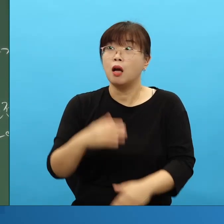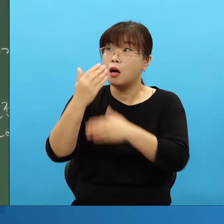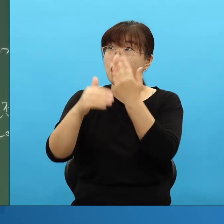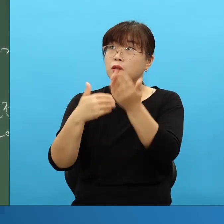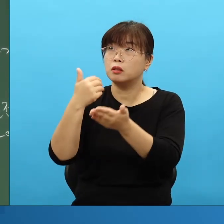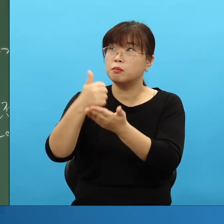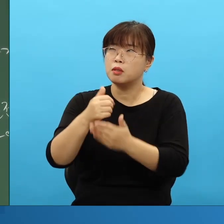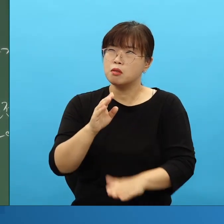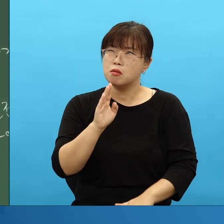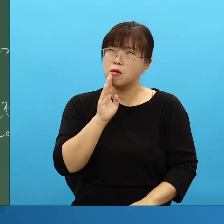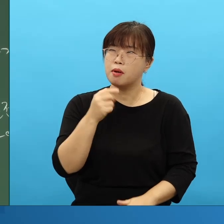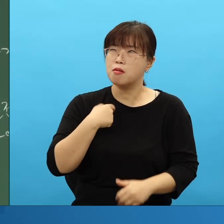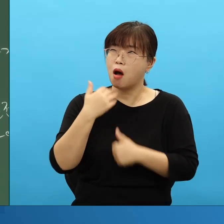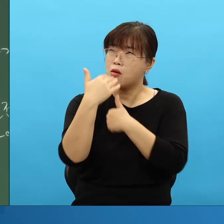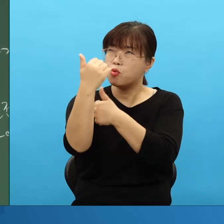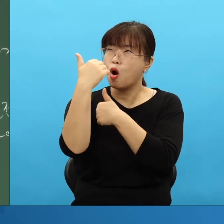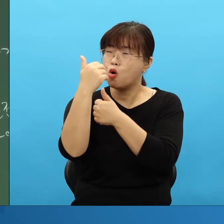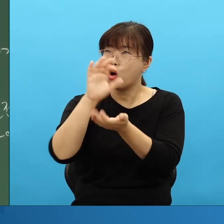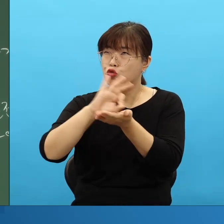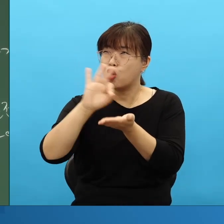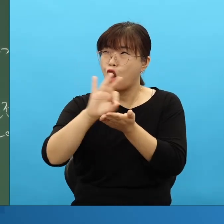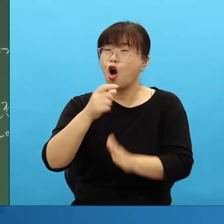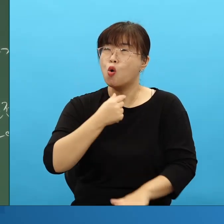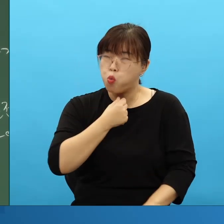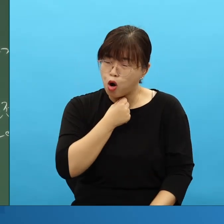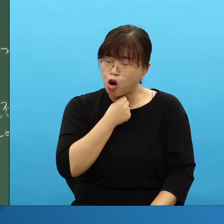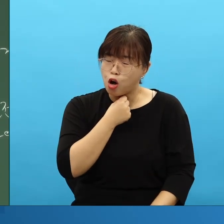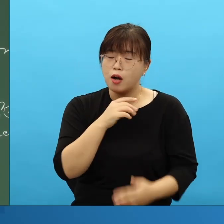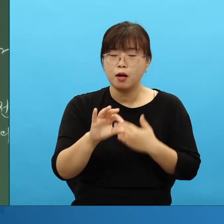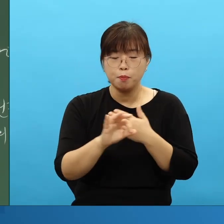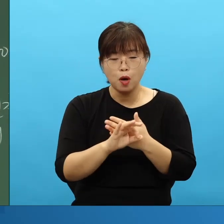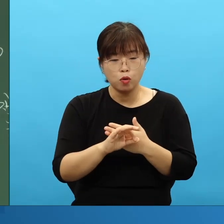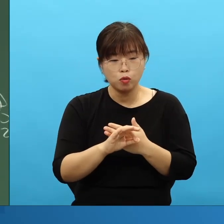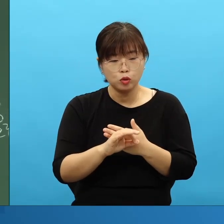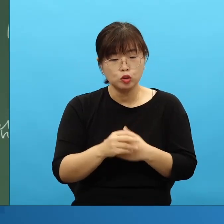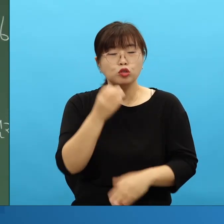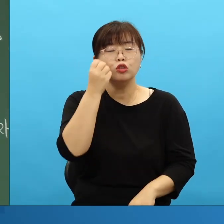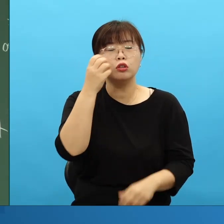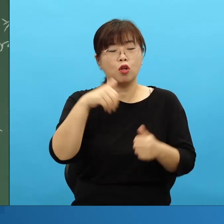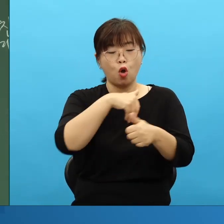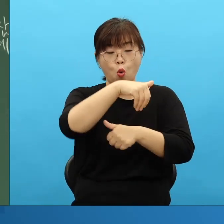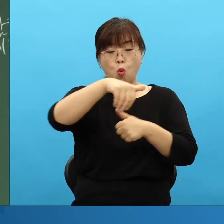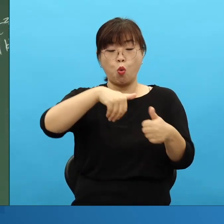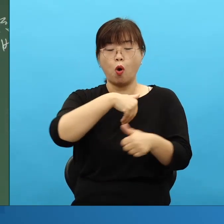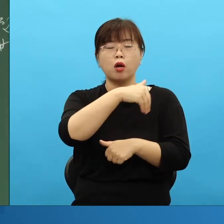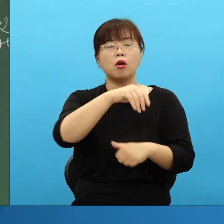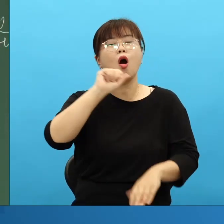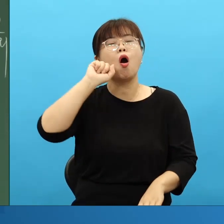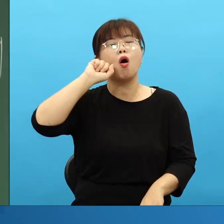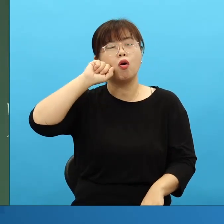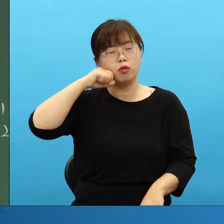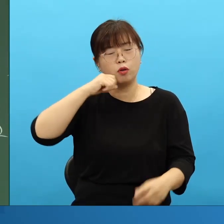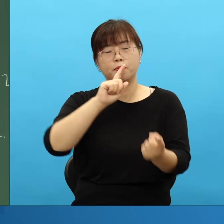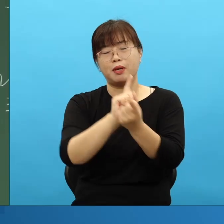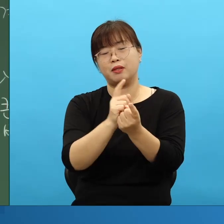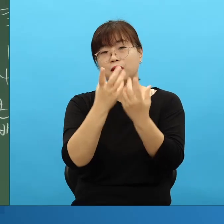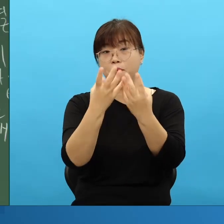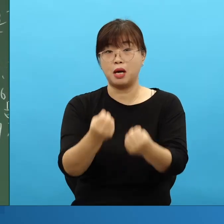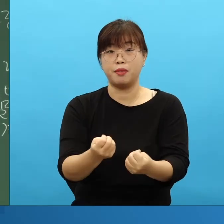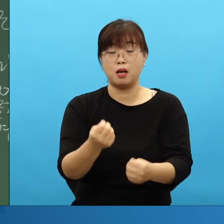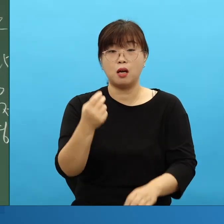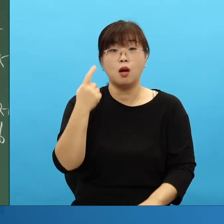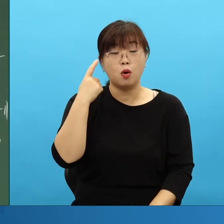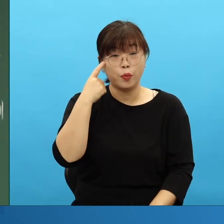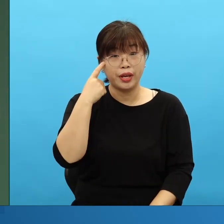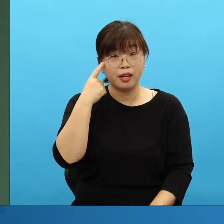하면 배경이 좀 어려울 수 있어요. If he truly determines to use you, then perhaps your background may not be the most ideal. 렘넌트 일곱